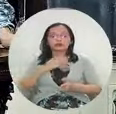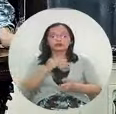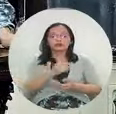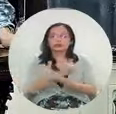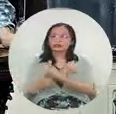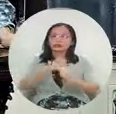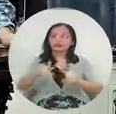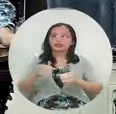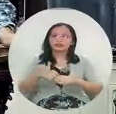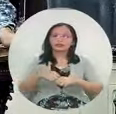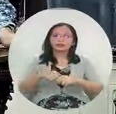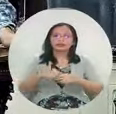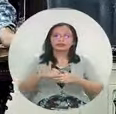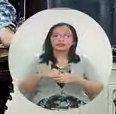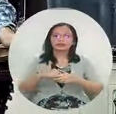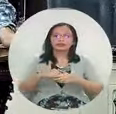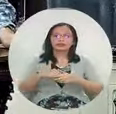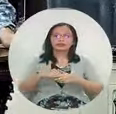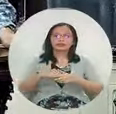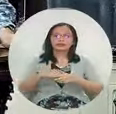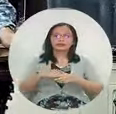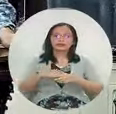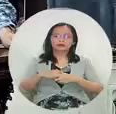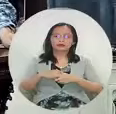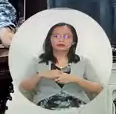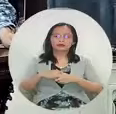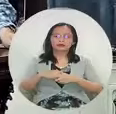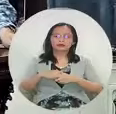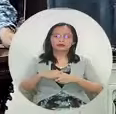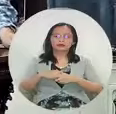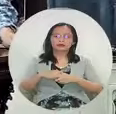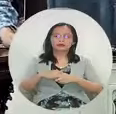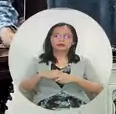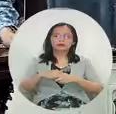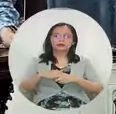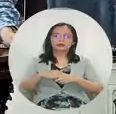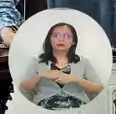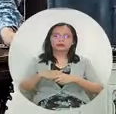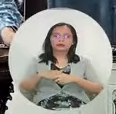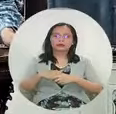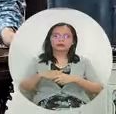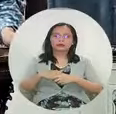unbeliever. Ang kinalisdan nga maluwas ka ng mga gwapo.